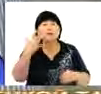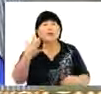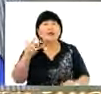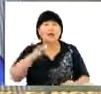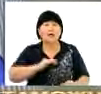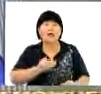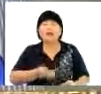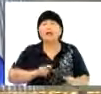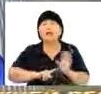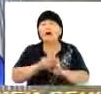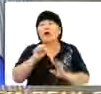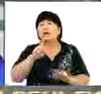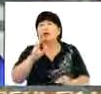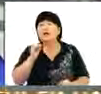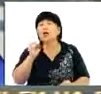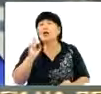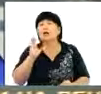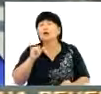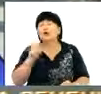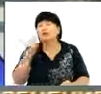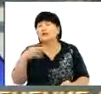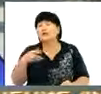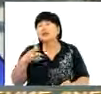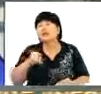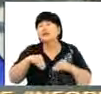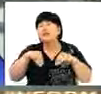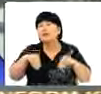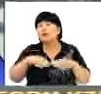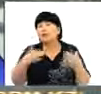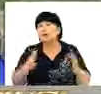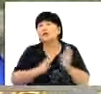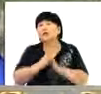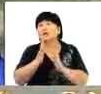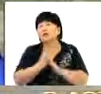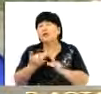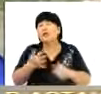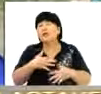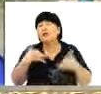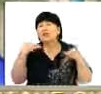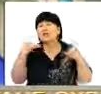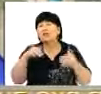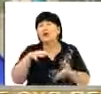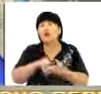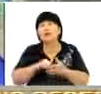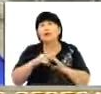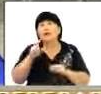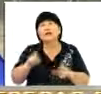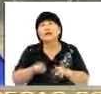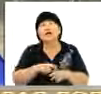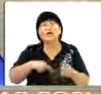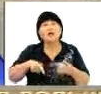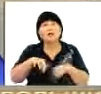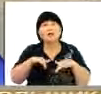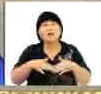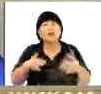хозяйств. Кооператив «Атамикен Ахсуат» на площади 35 гектаров засеял люцерну, занимается животноводством. Сельчане с предпринимательской